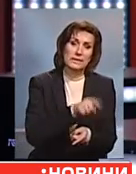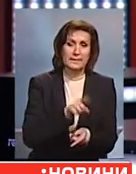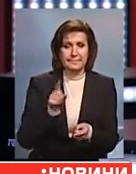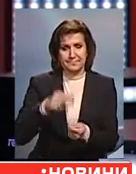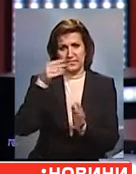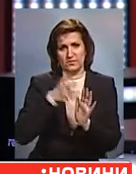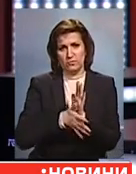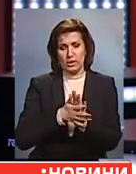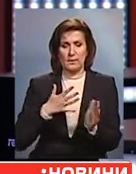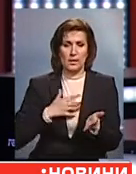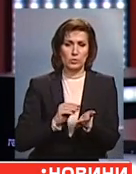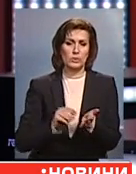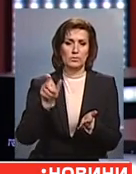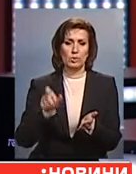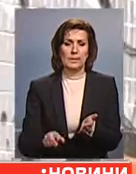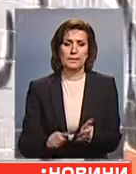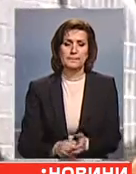інші, вивчала Олеся Варламова.